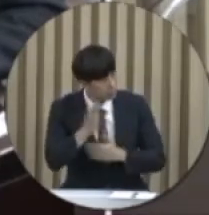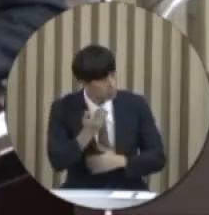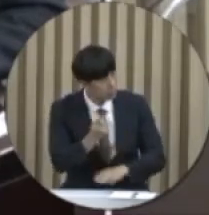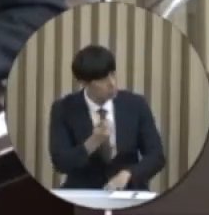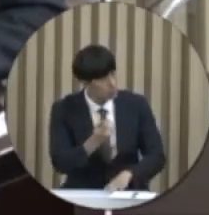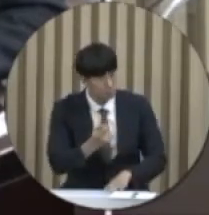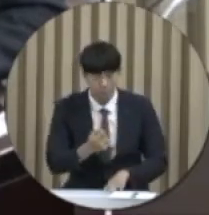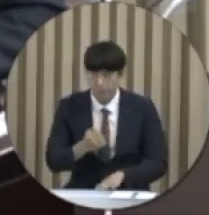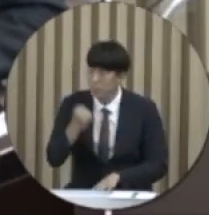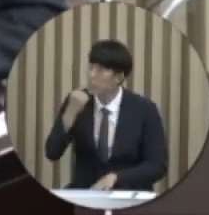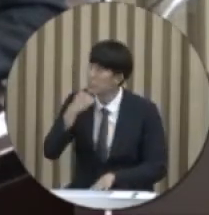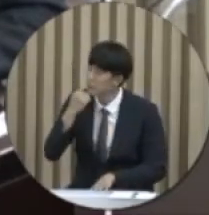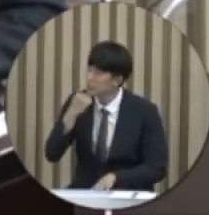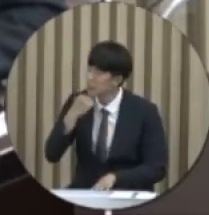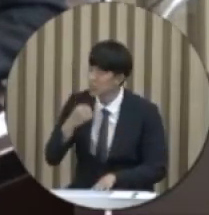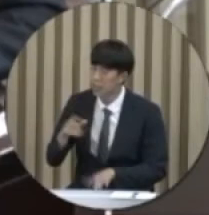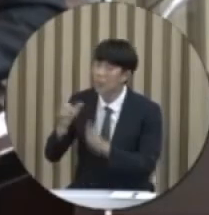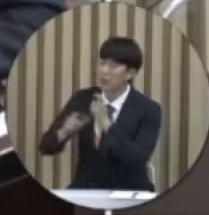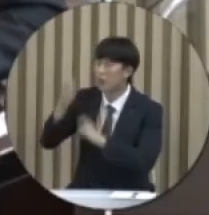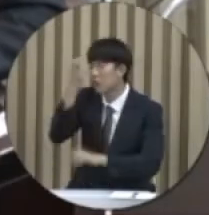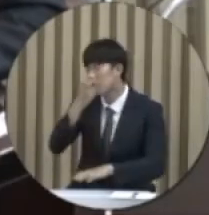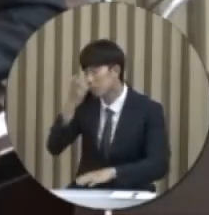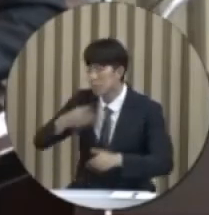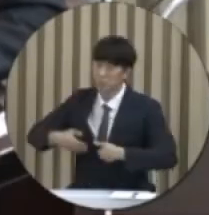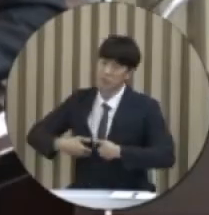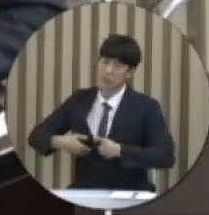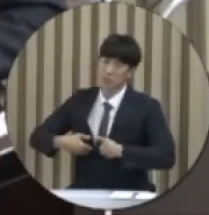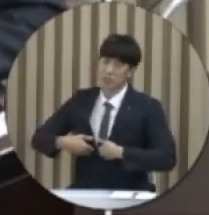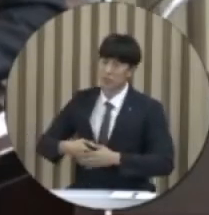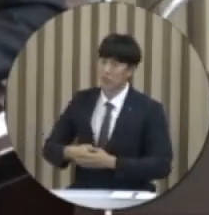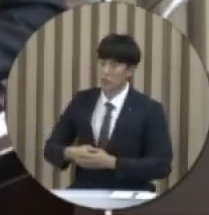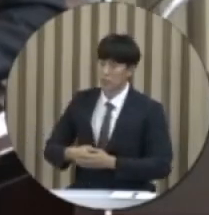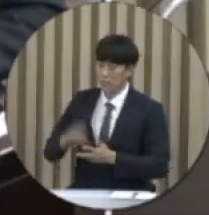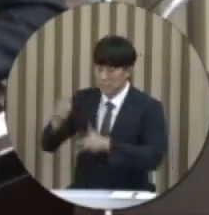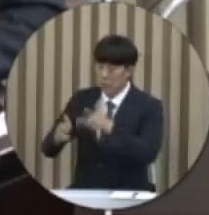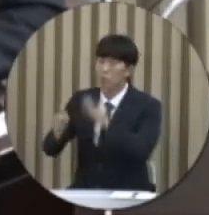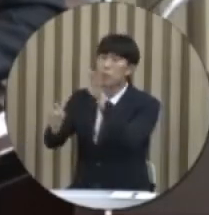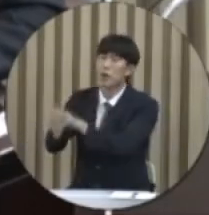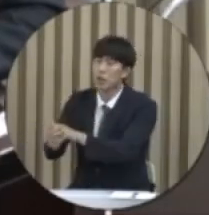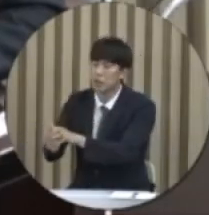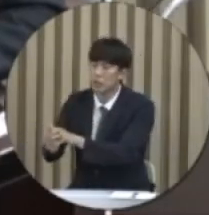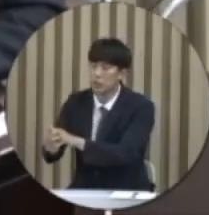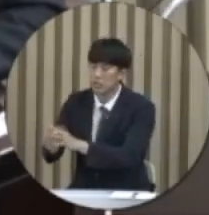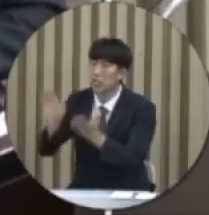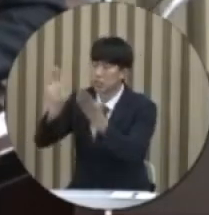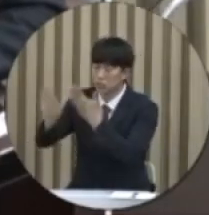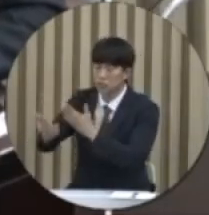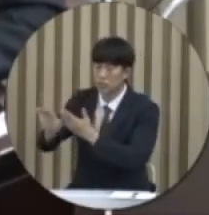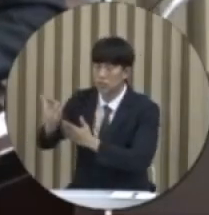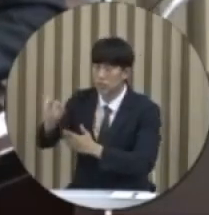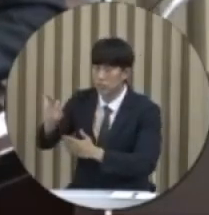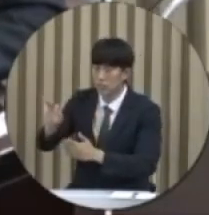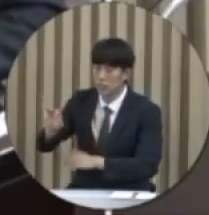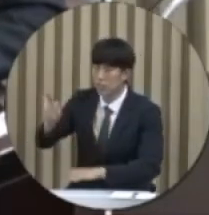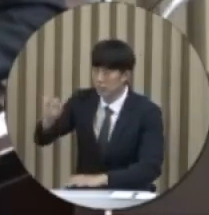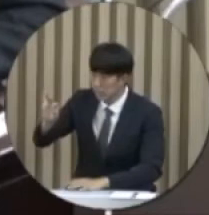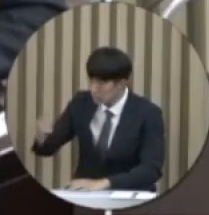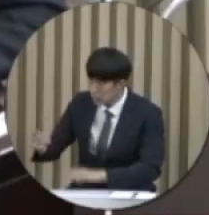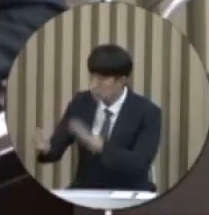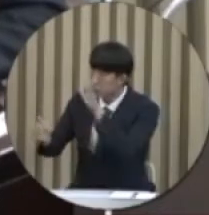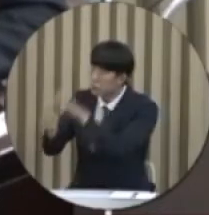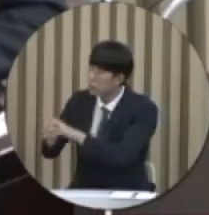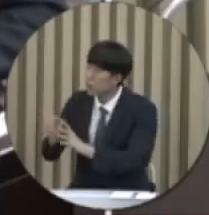뭐, 저는 저희가 좀 검토를 해서 용역을 할 겁니다. 이해 추경이 하는 게 맞는지, 이 사업의